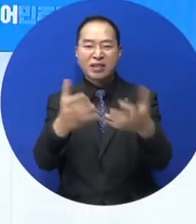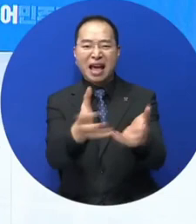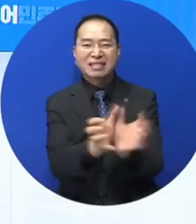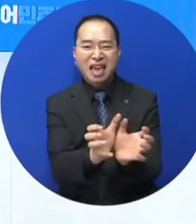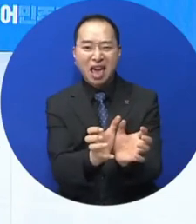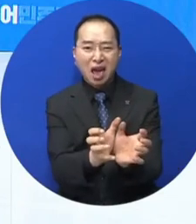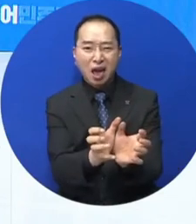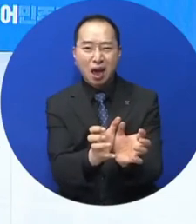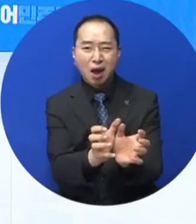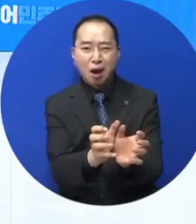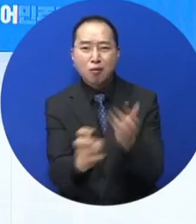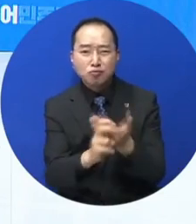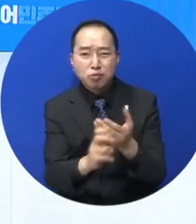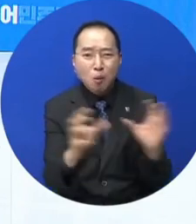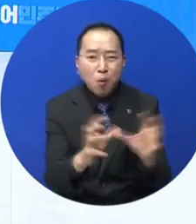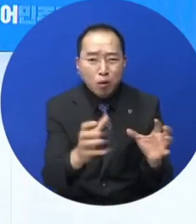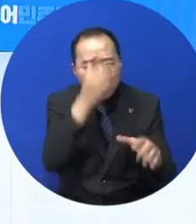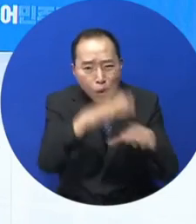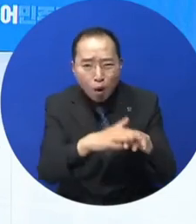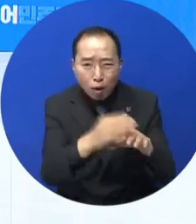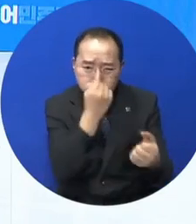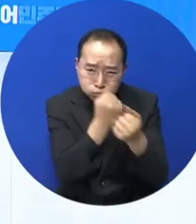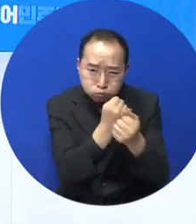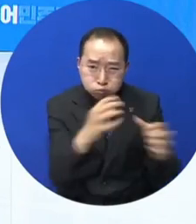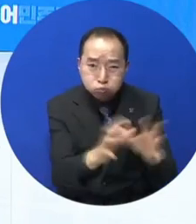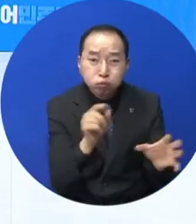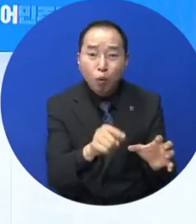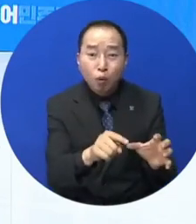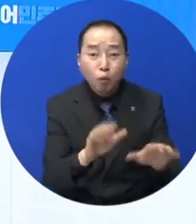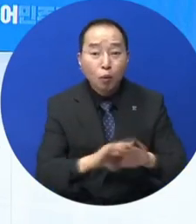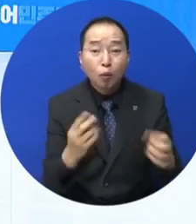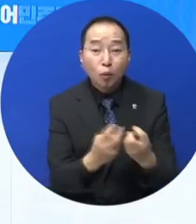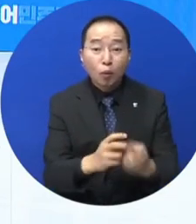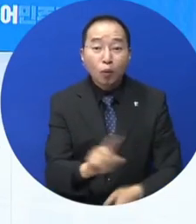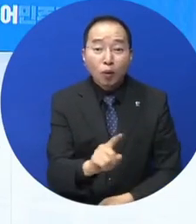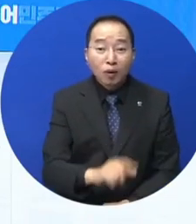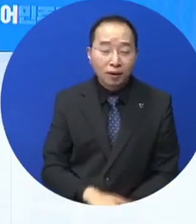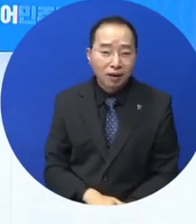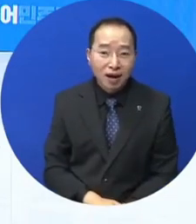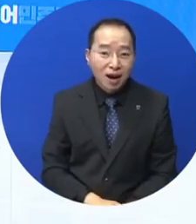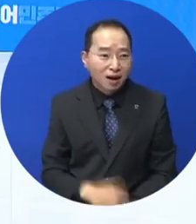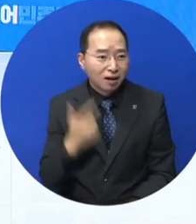불법 모임 및 집회에 대한 대책은 무엇입니까? 이 질문 어렵네요.